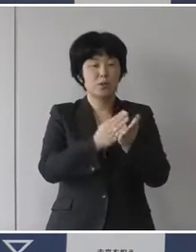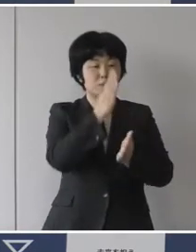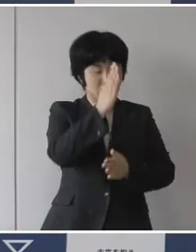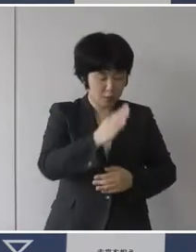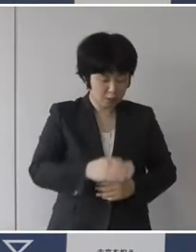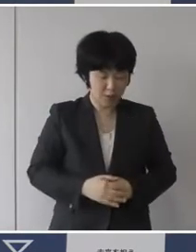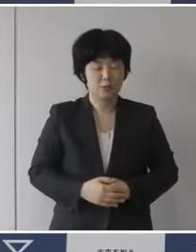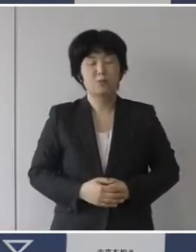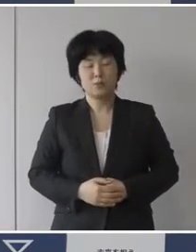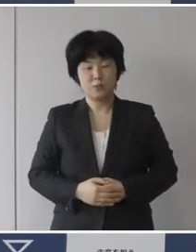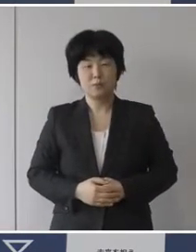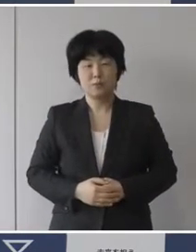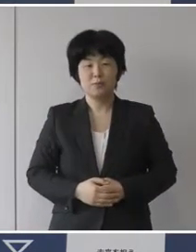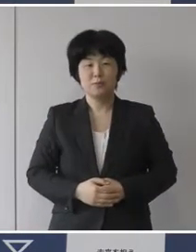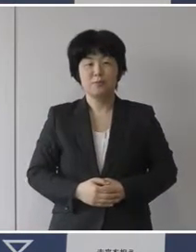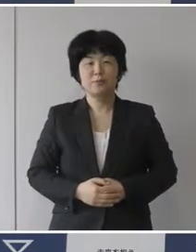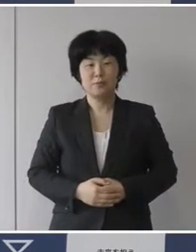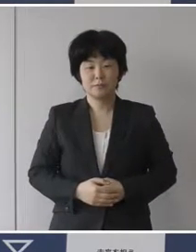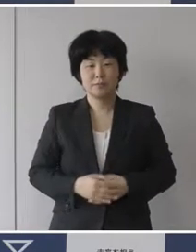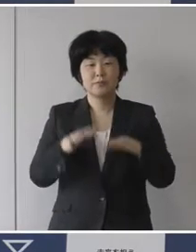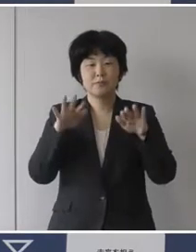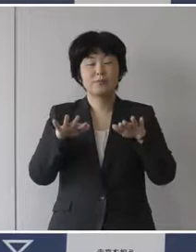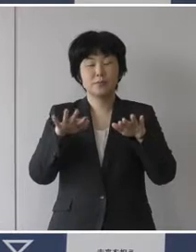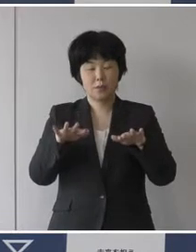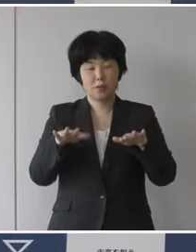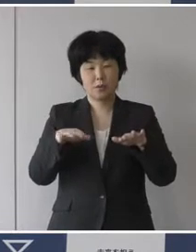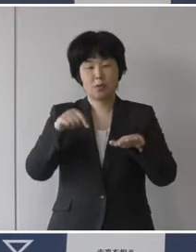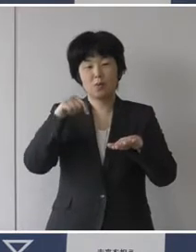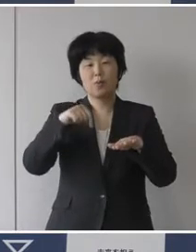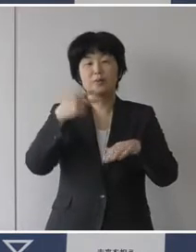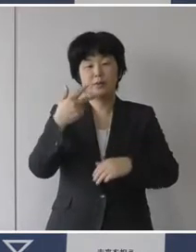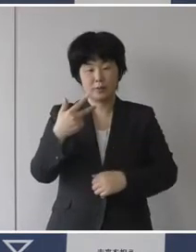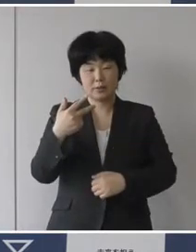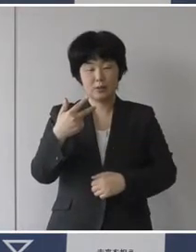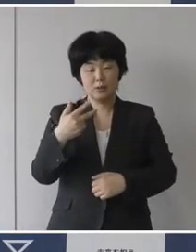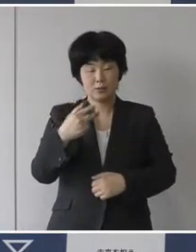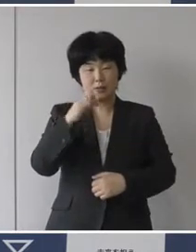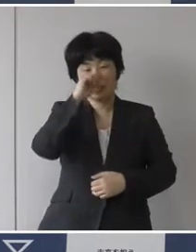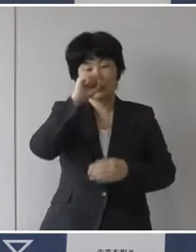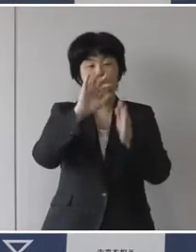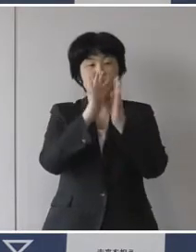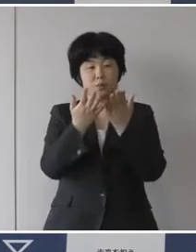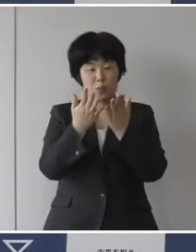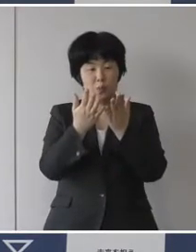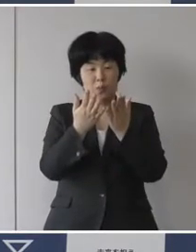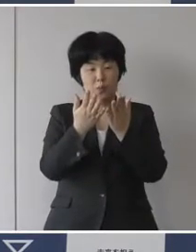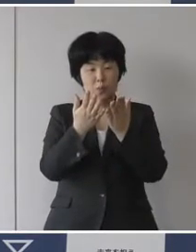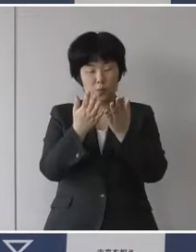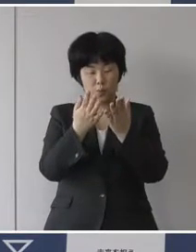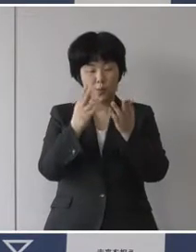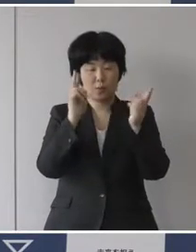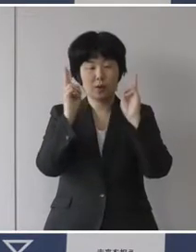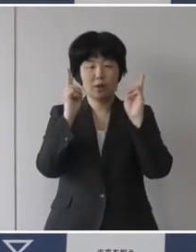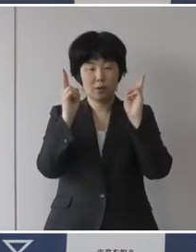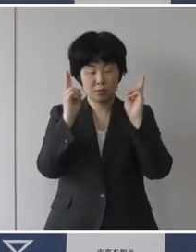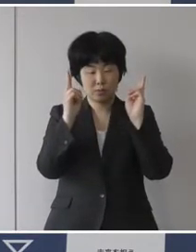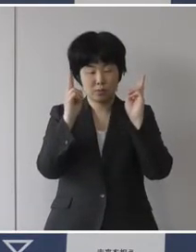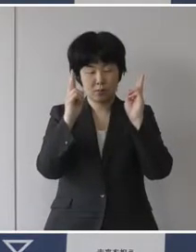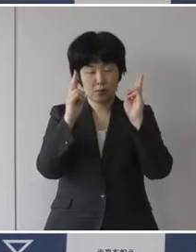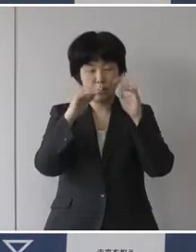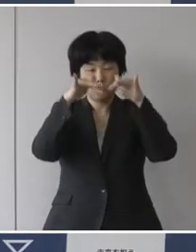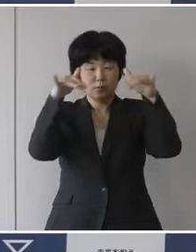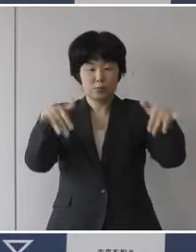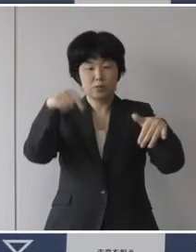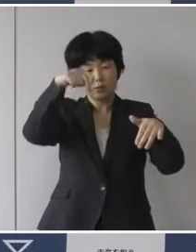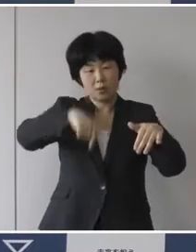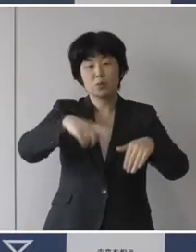い、この度本市は吉本興業グループの株式会社吉本エリアアクションと包括連携